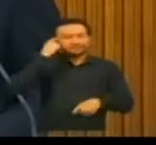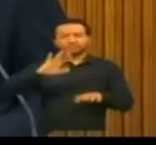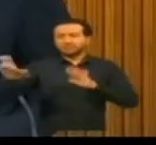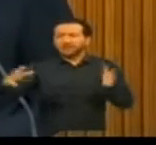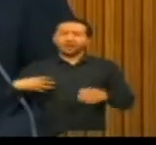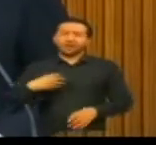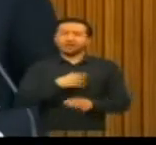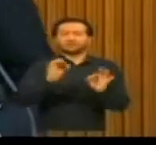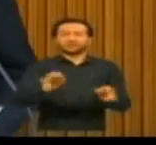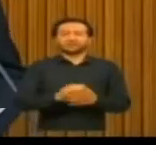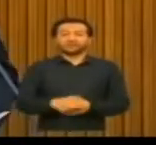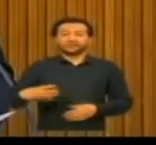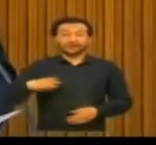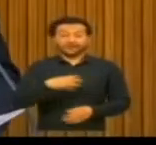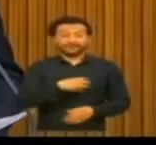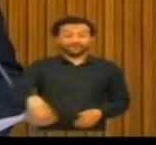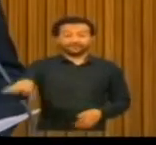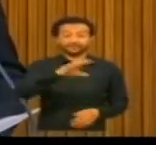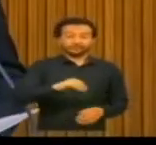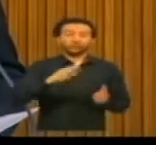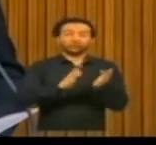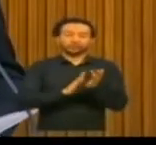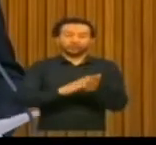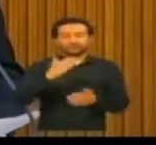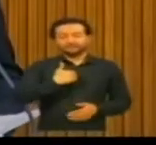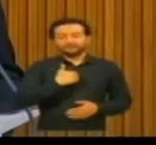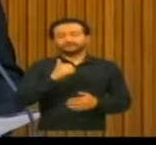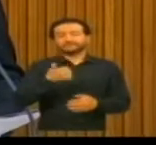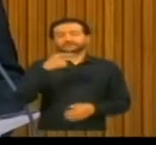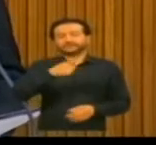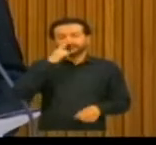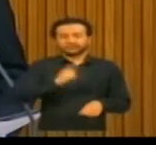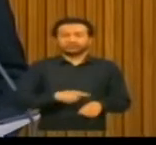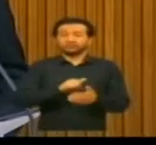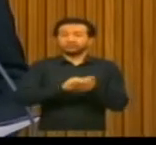anne böyledir. Anneler kutsalımızdır ve baş tacımızdır.